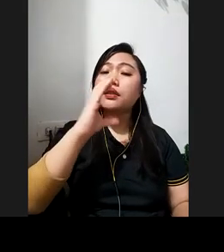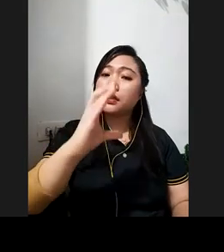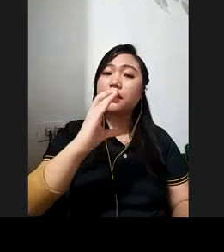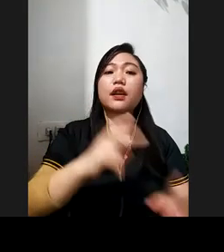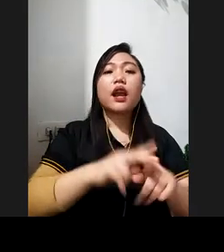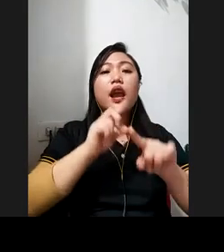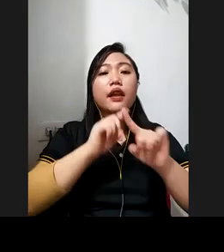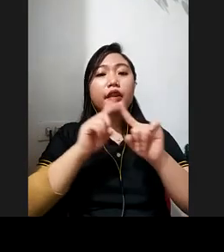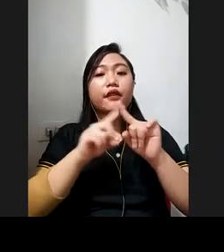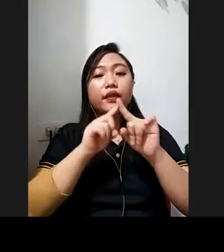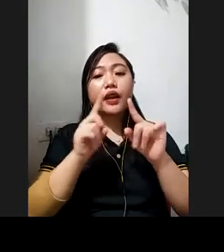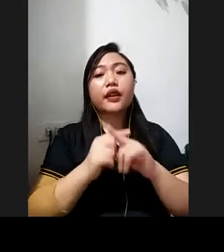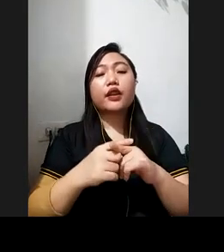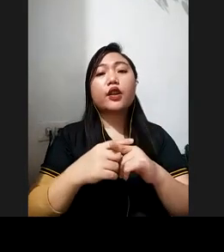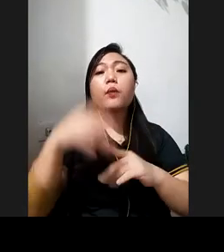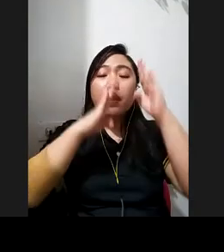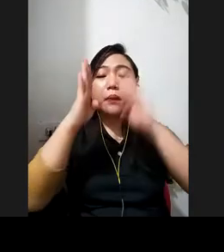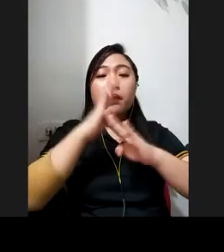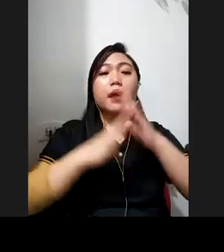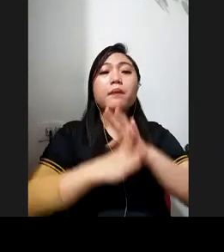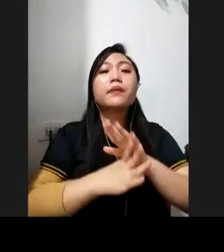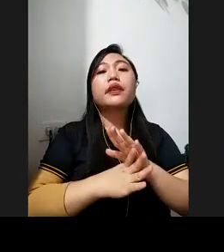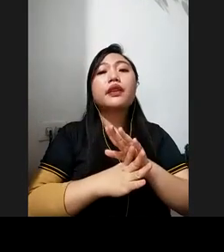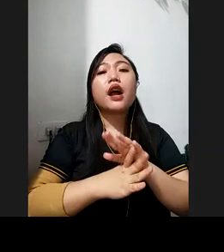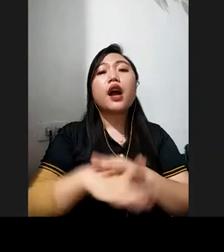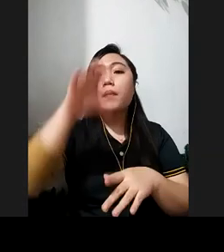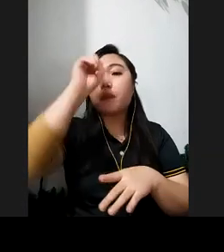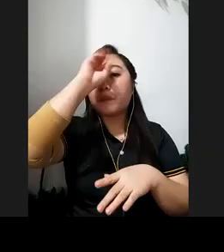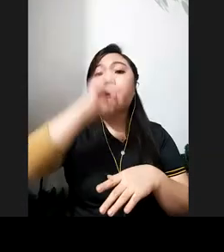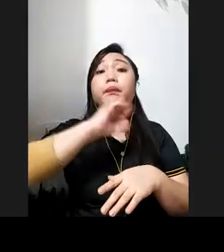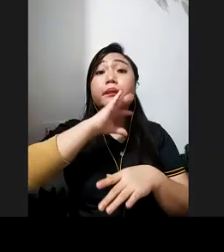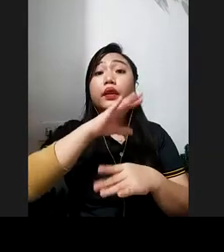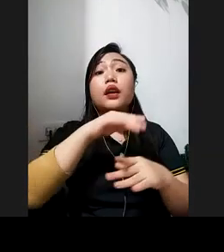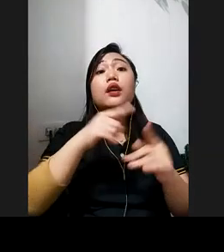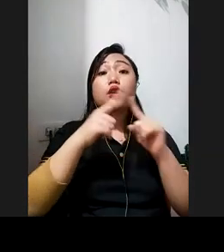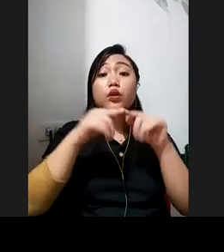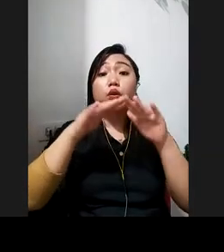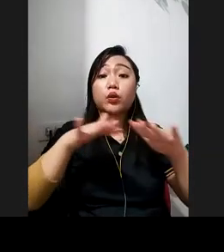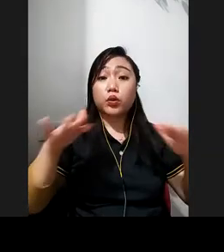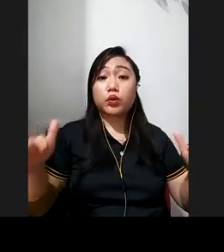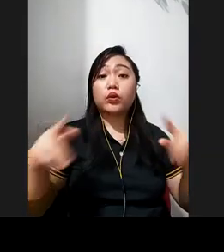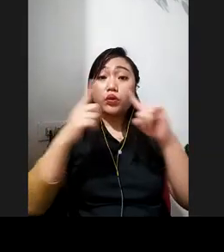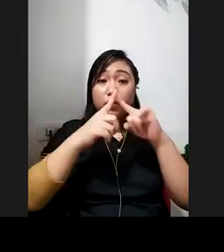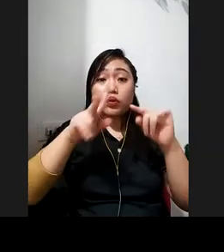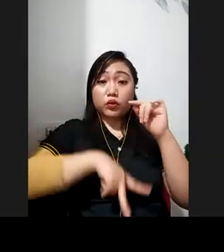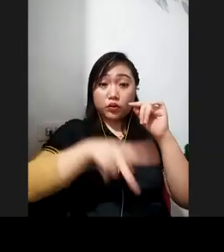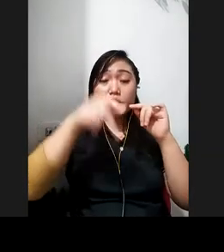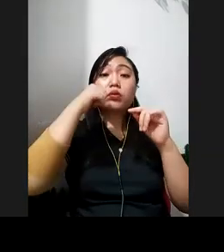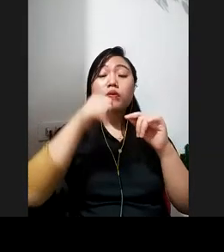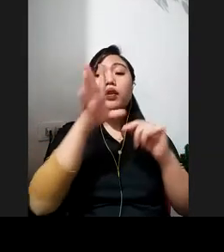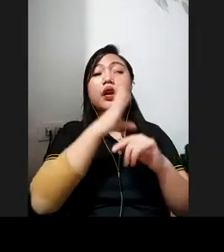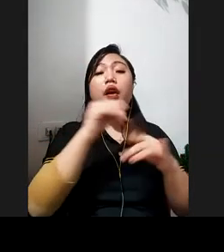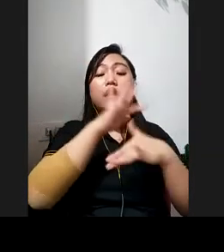ng bata sa matanda, sa pregnant women, for example, no? So yun po yung ating consideration, no? At lahat po ng